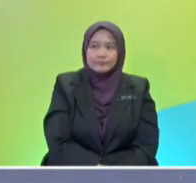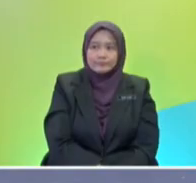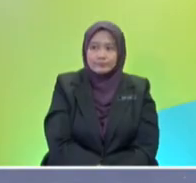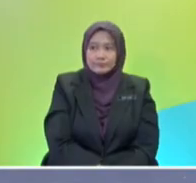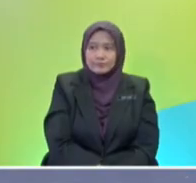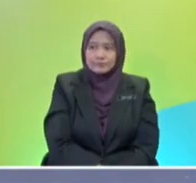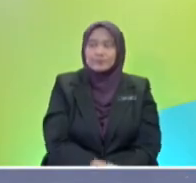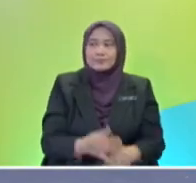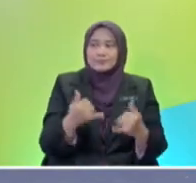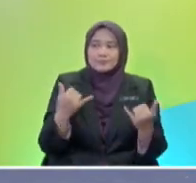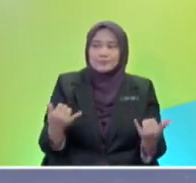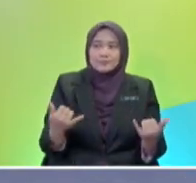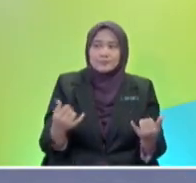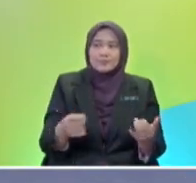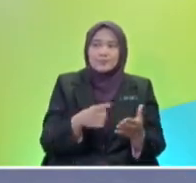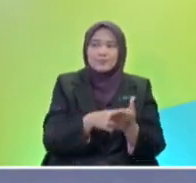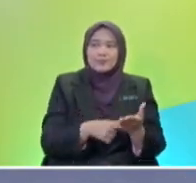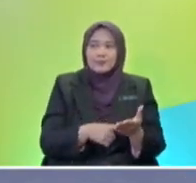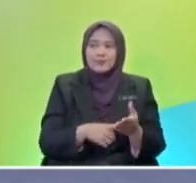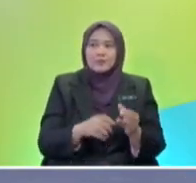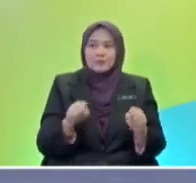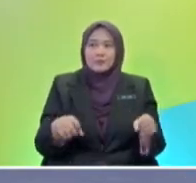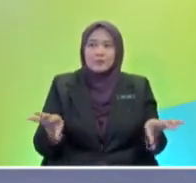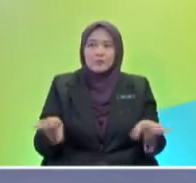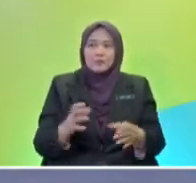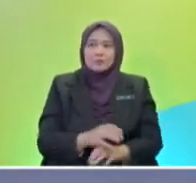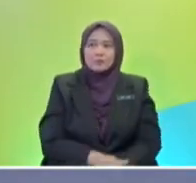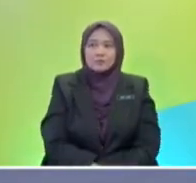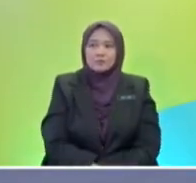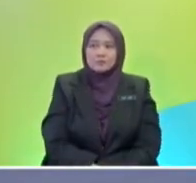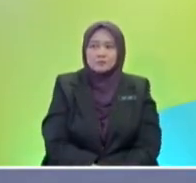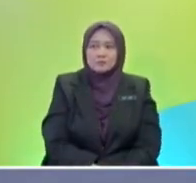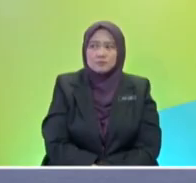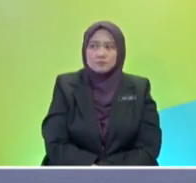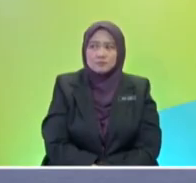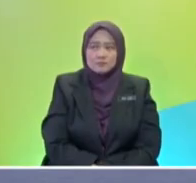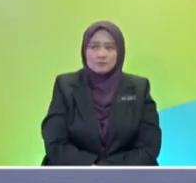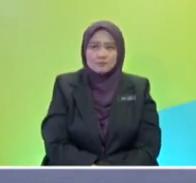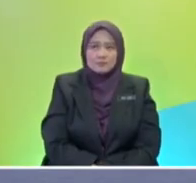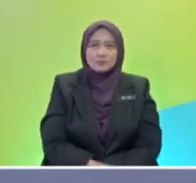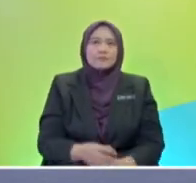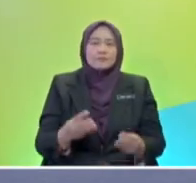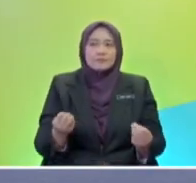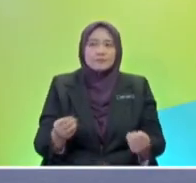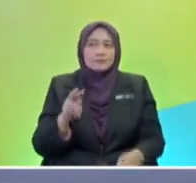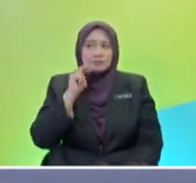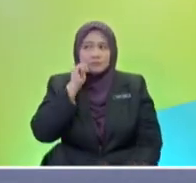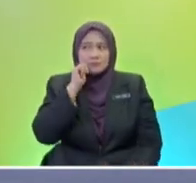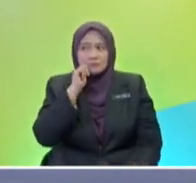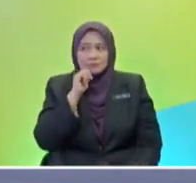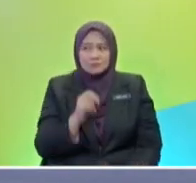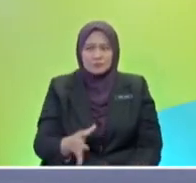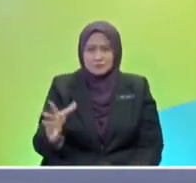sekarang apa yang perlu saya buat ini saya akan mengarahkan Isa supaya